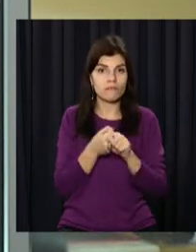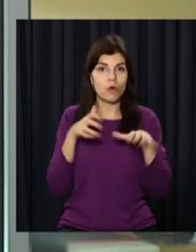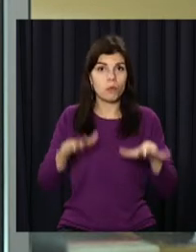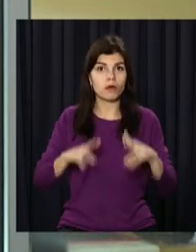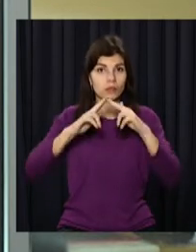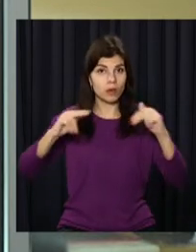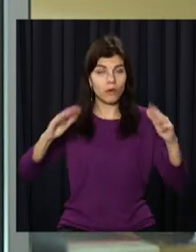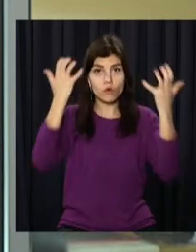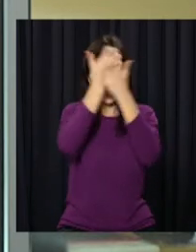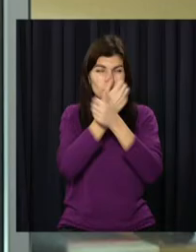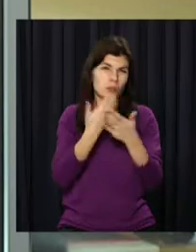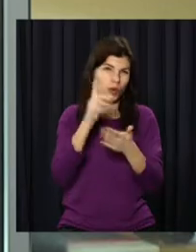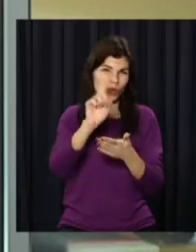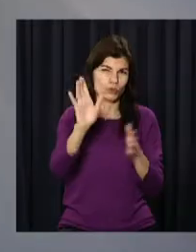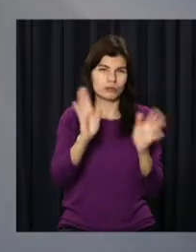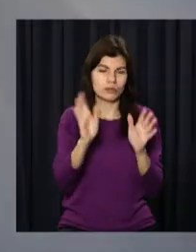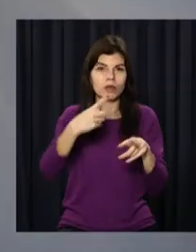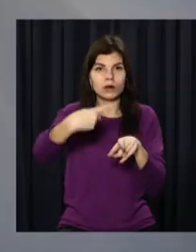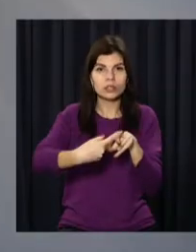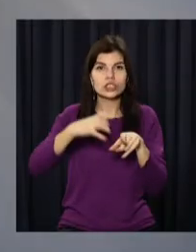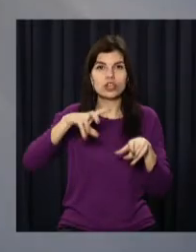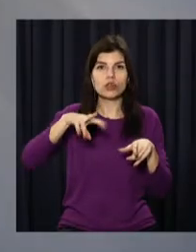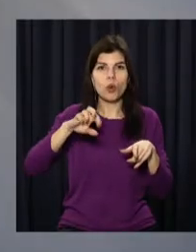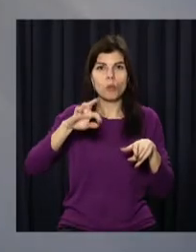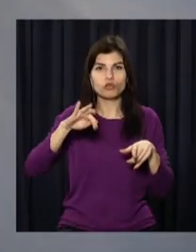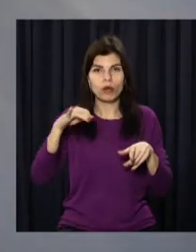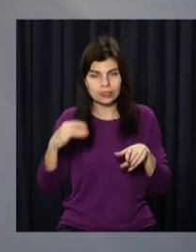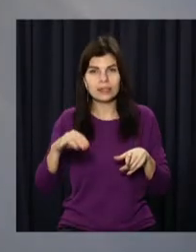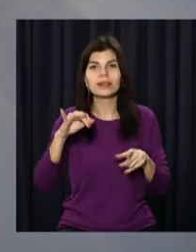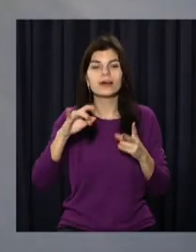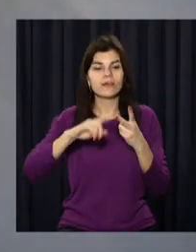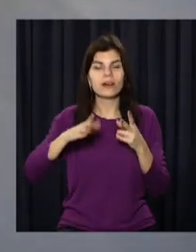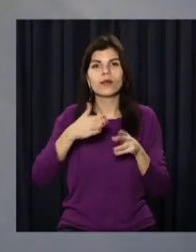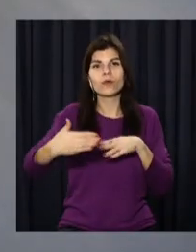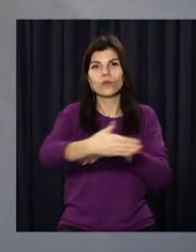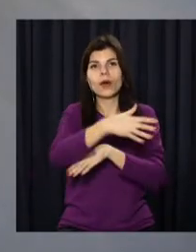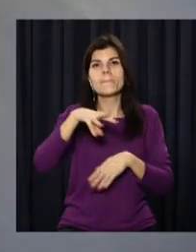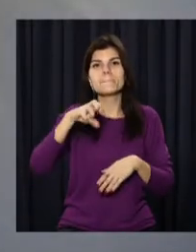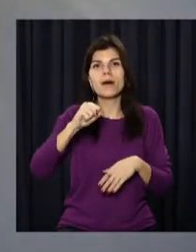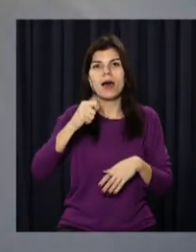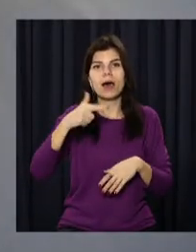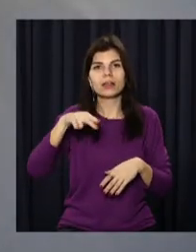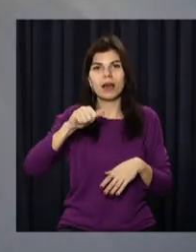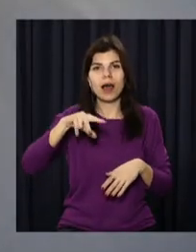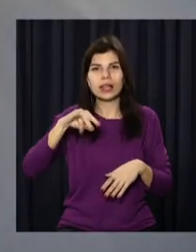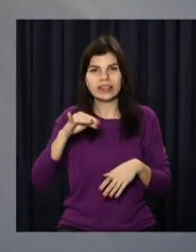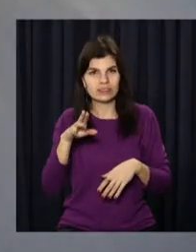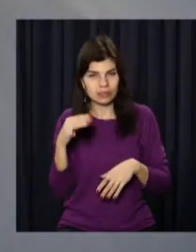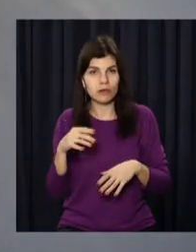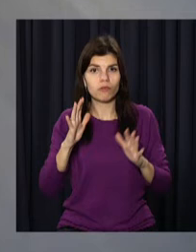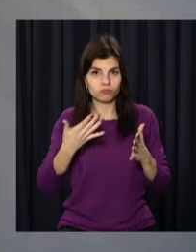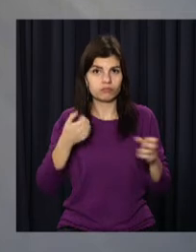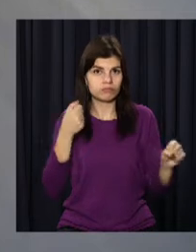Дніпрі. Вночі десь о першій на перетині проспекту Слобожанського та вулиці Магдалинівської сталася автотроща. За